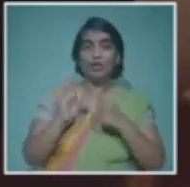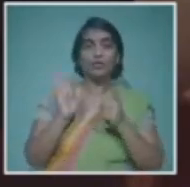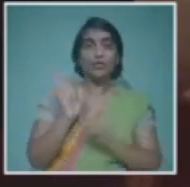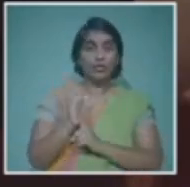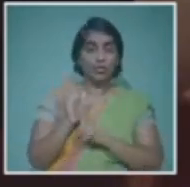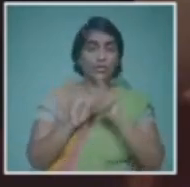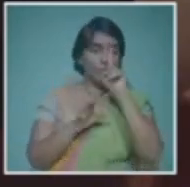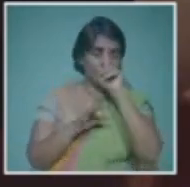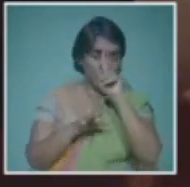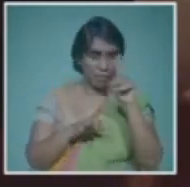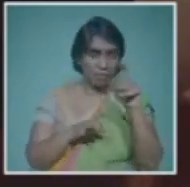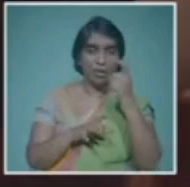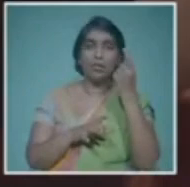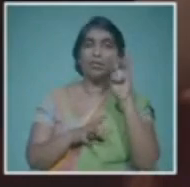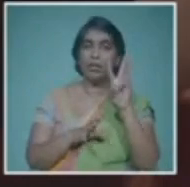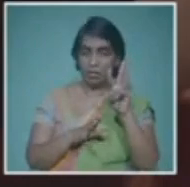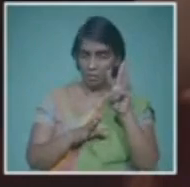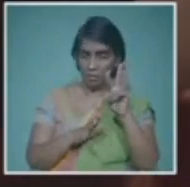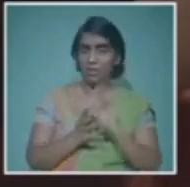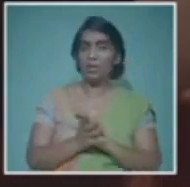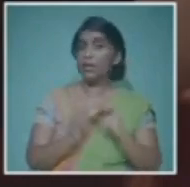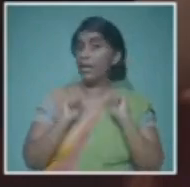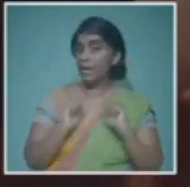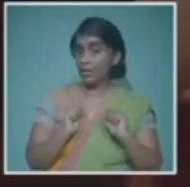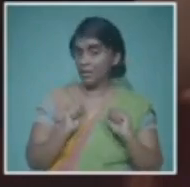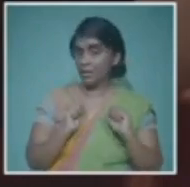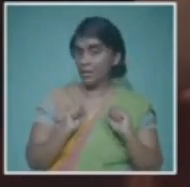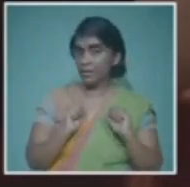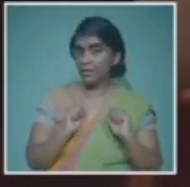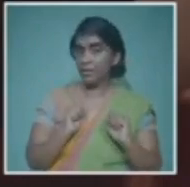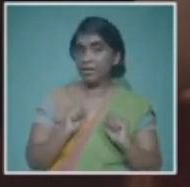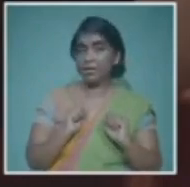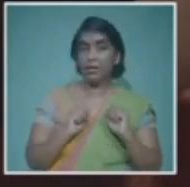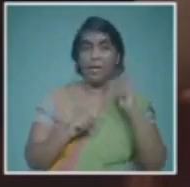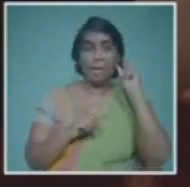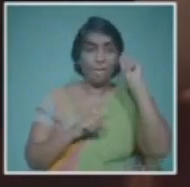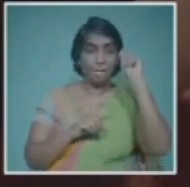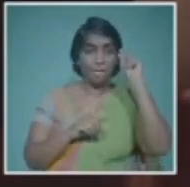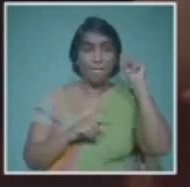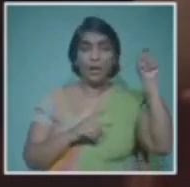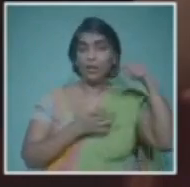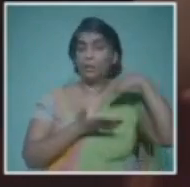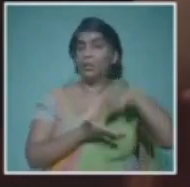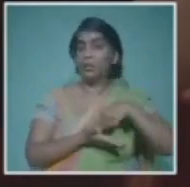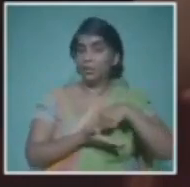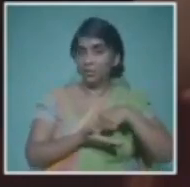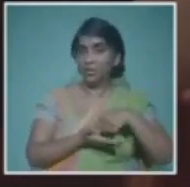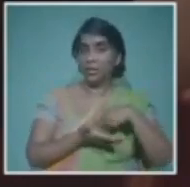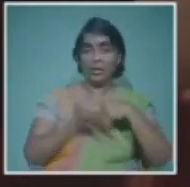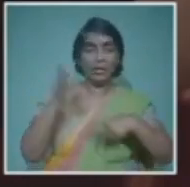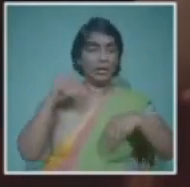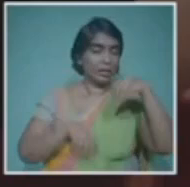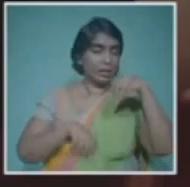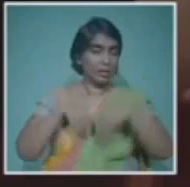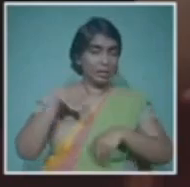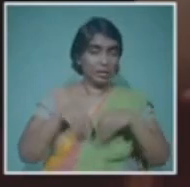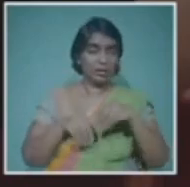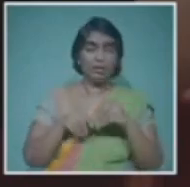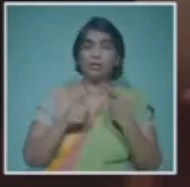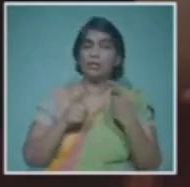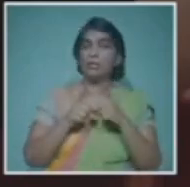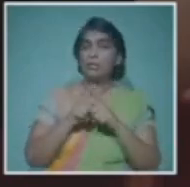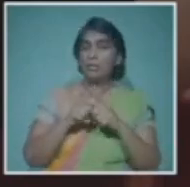මාසයේ 13 වෙනිදා. ඇයි ඒ? දියත හන්දියේදී දේශපාලන